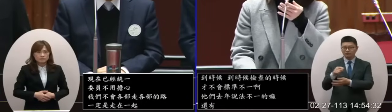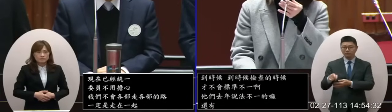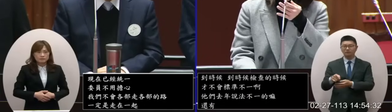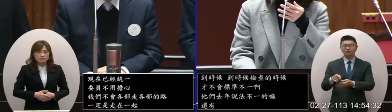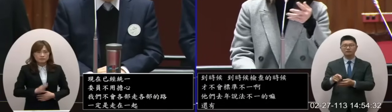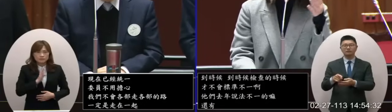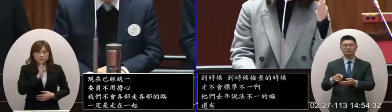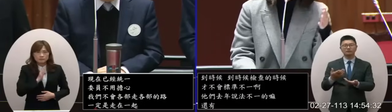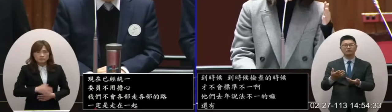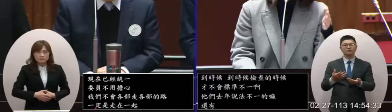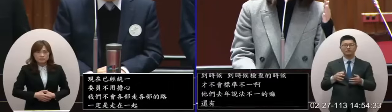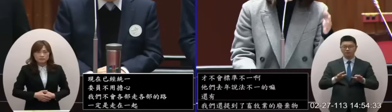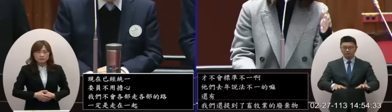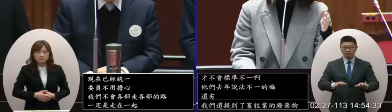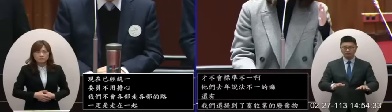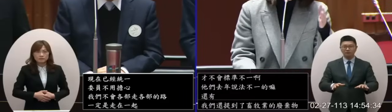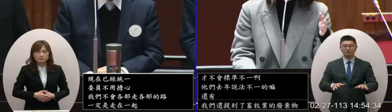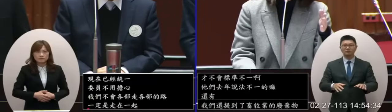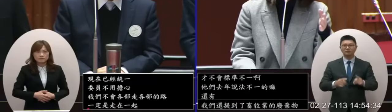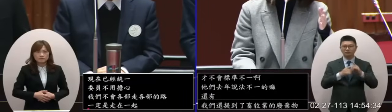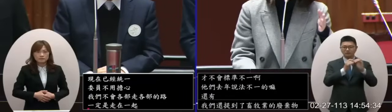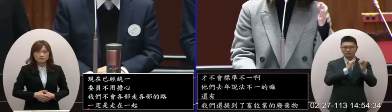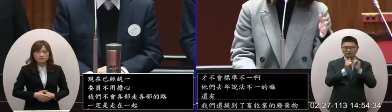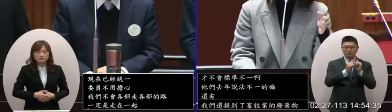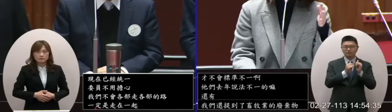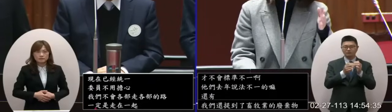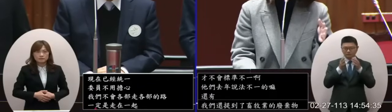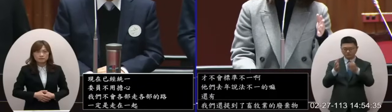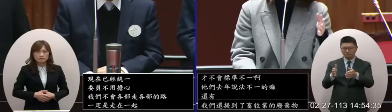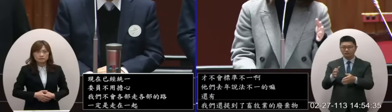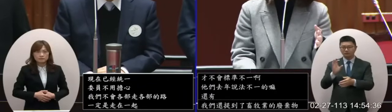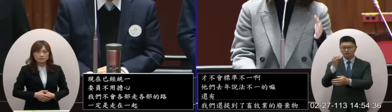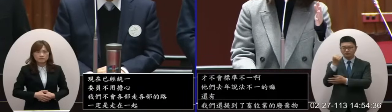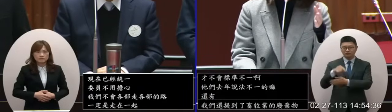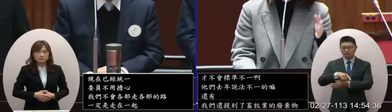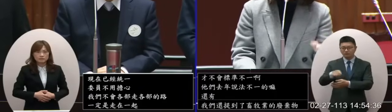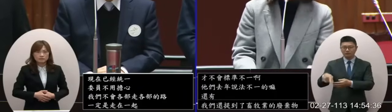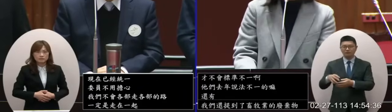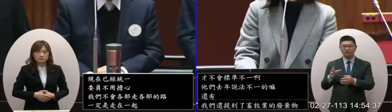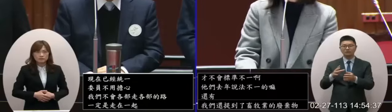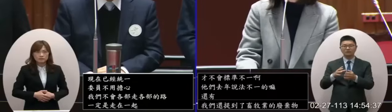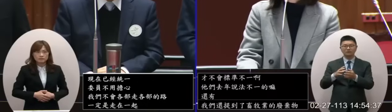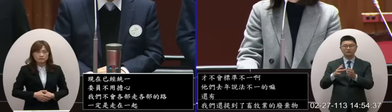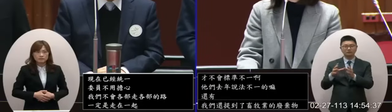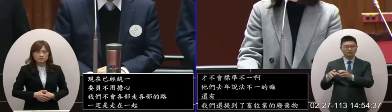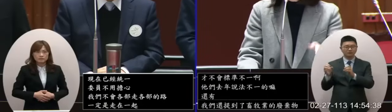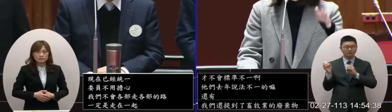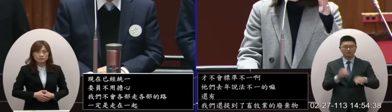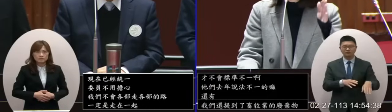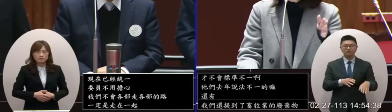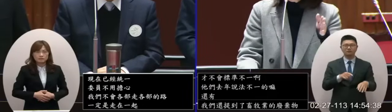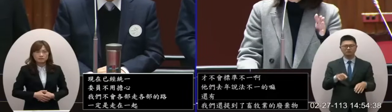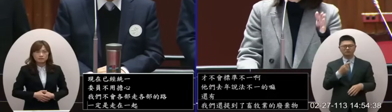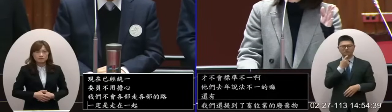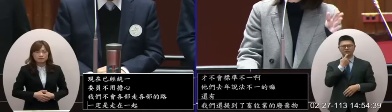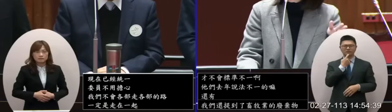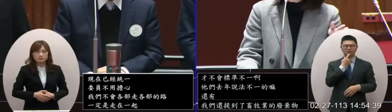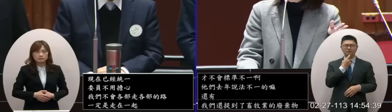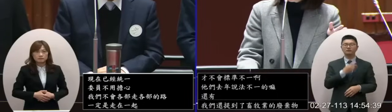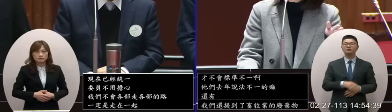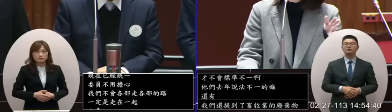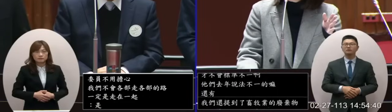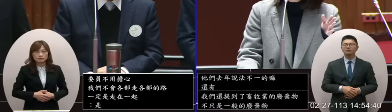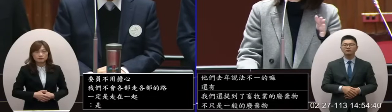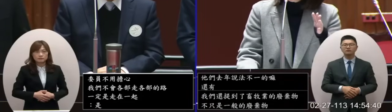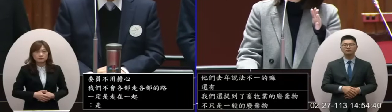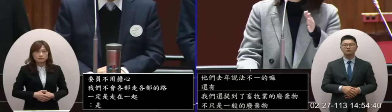物哦。其实目前民众对于这些废弃物的处理方式还是大有疑虑，那是不是在